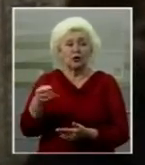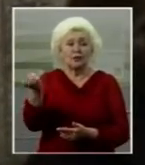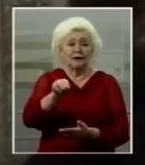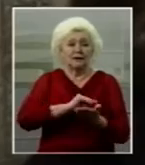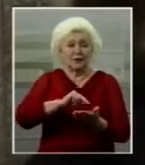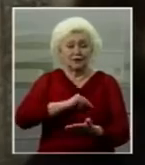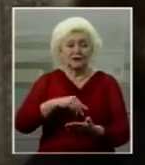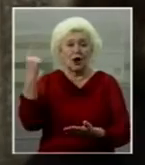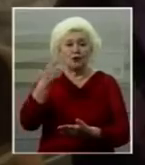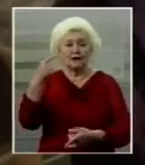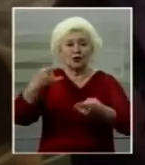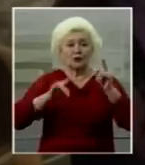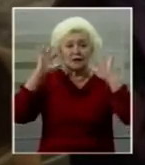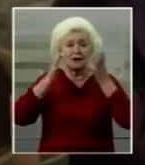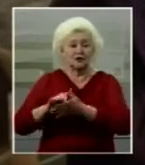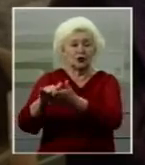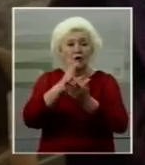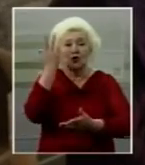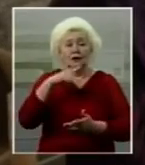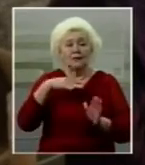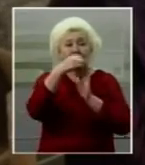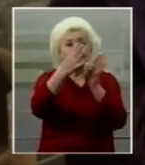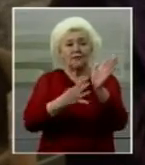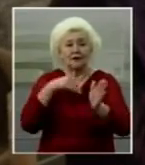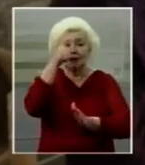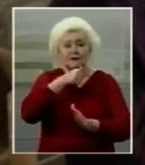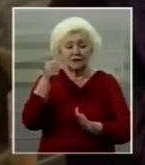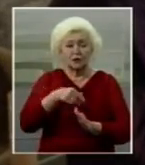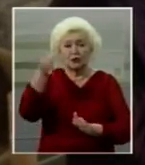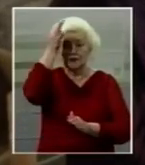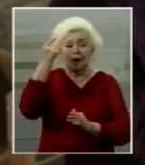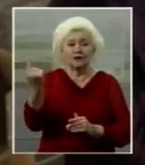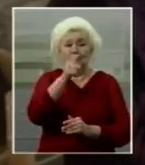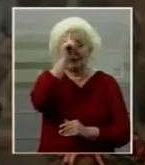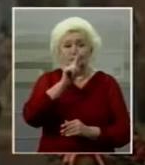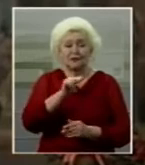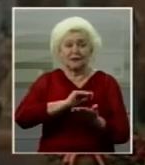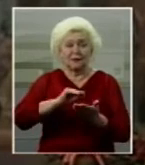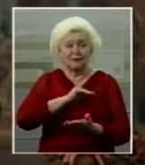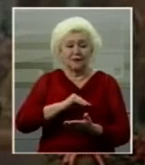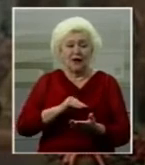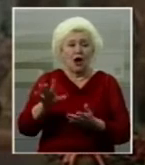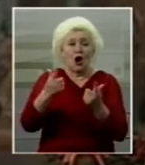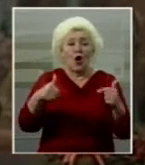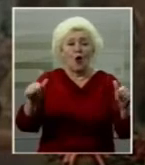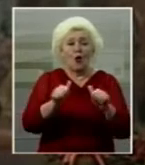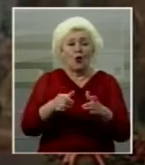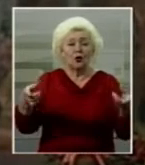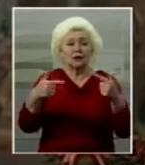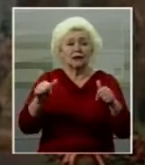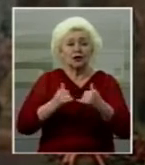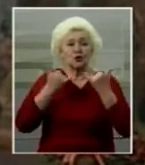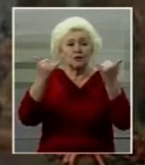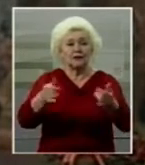обласну телерадіокомпанію, коли їй було 19 років. Саду і перші місяці роботи. Оргкомітет